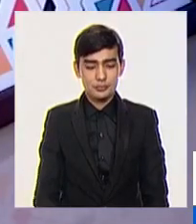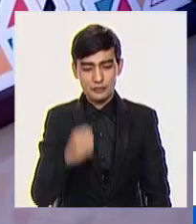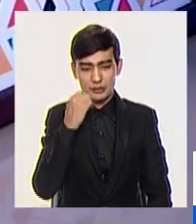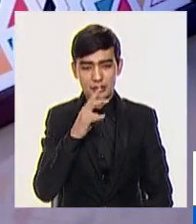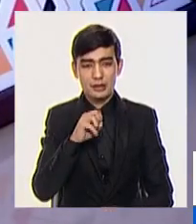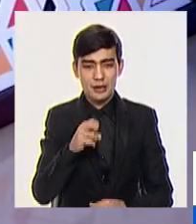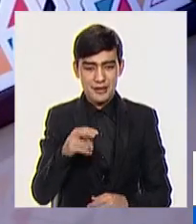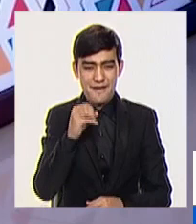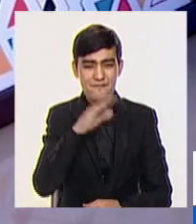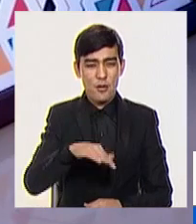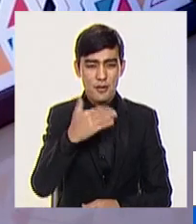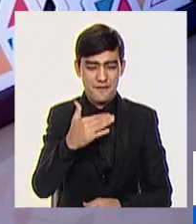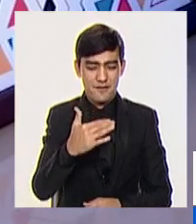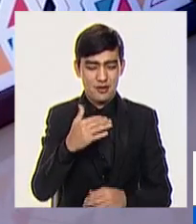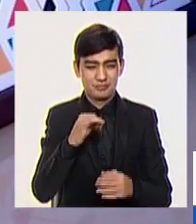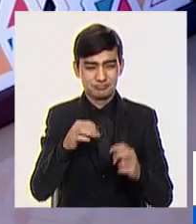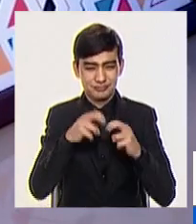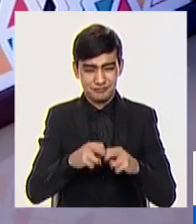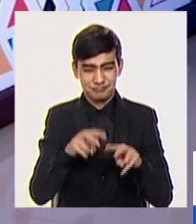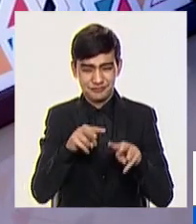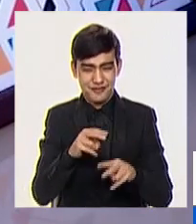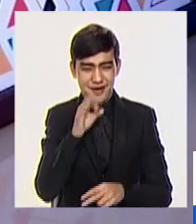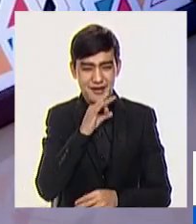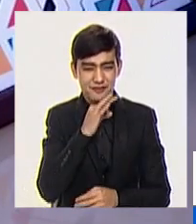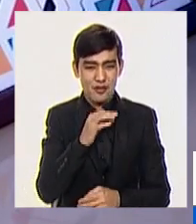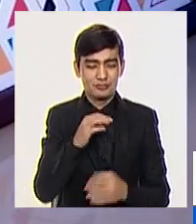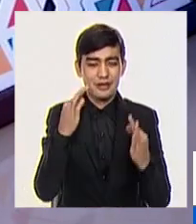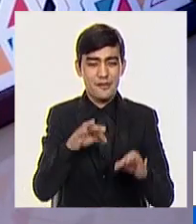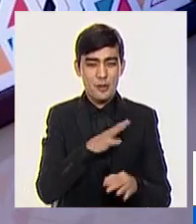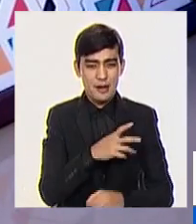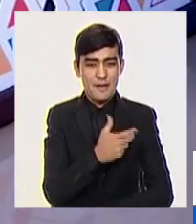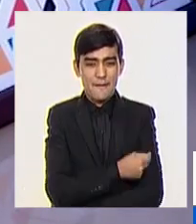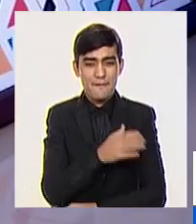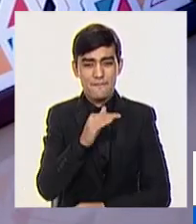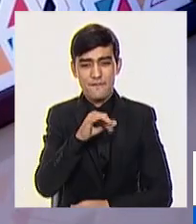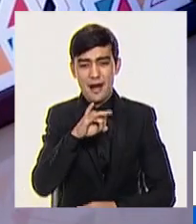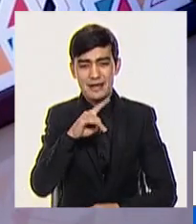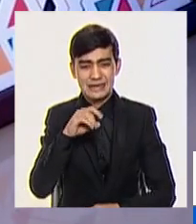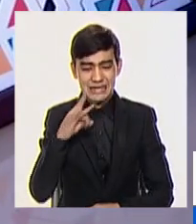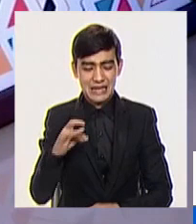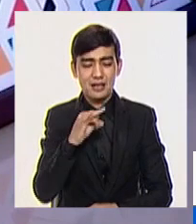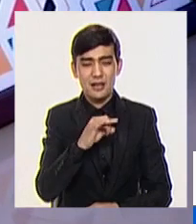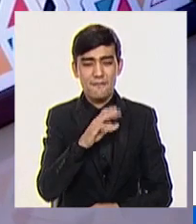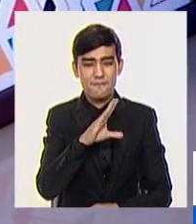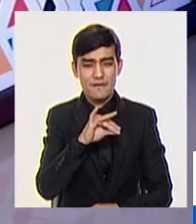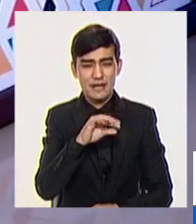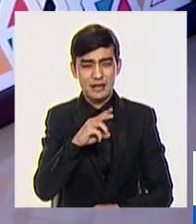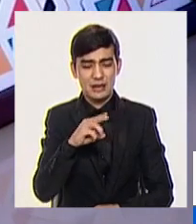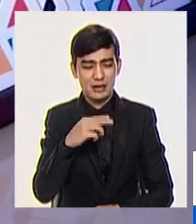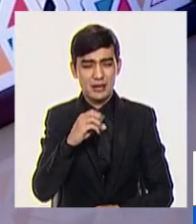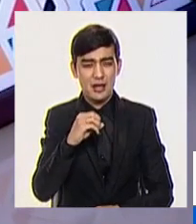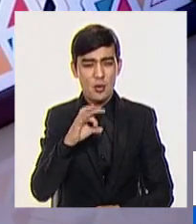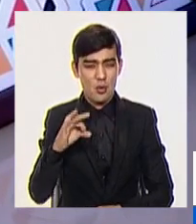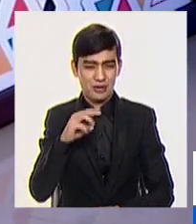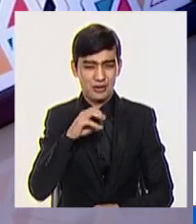Спасибо, Наталья. Европейский регулятор лекарственных средств одобрил вакцину Pfizer и BioNTech от COVID-19. Теперь ее будут